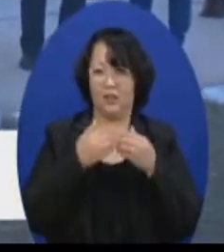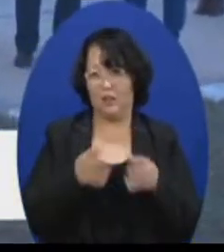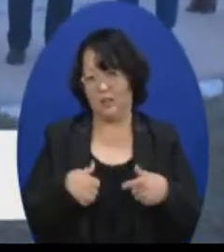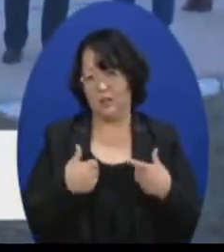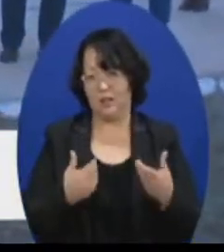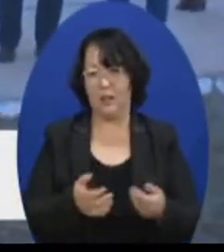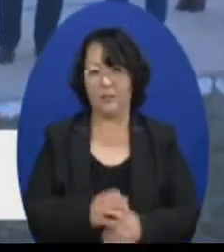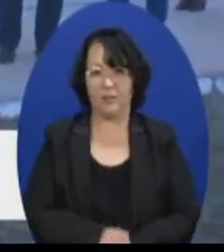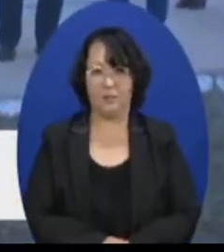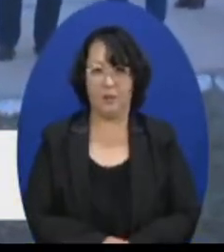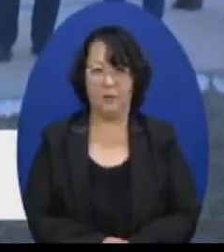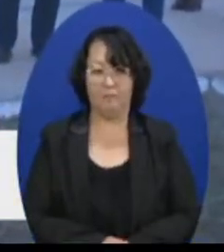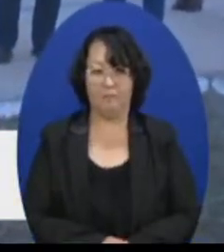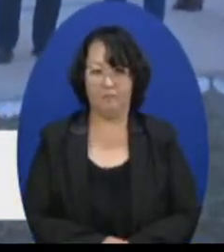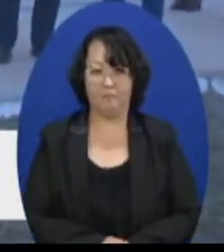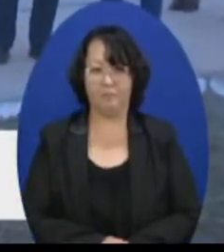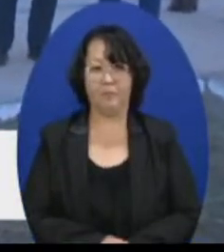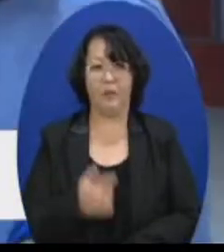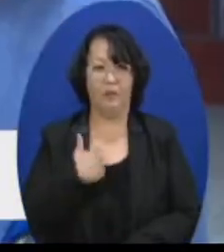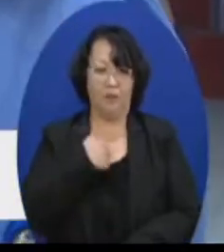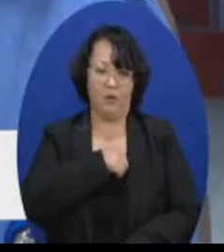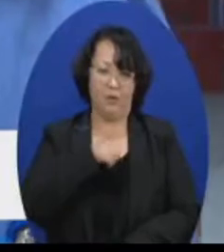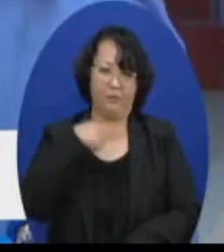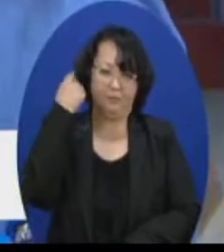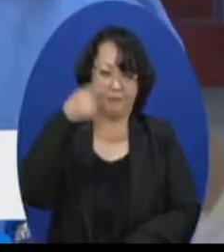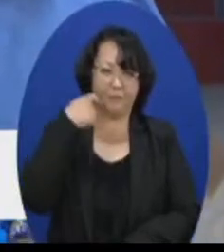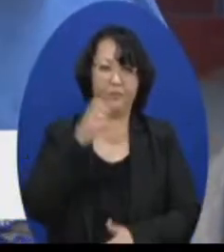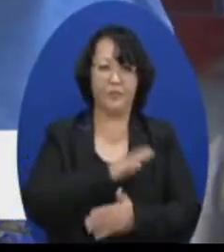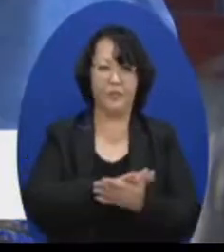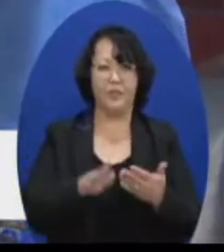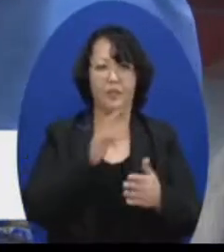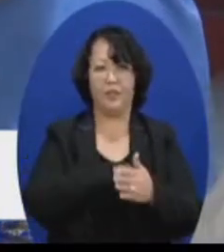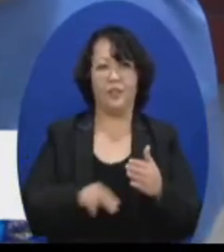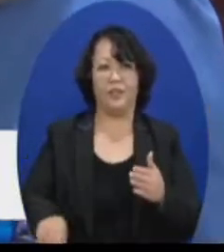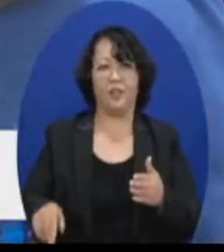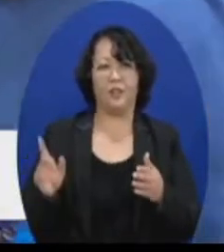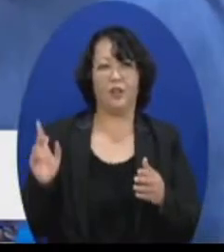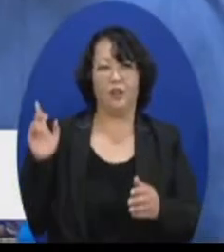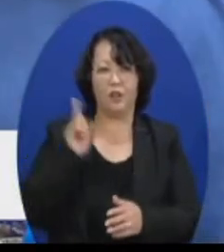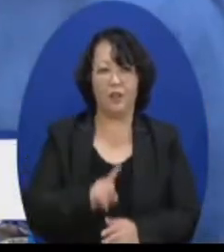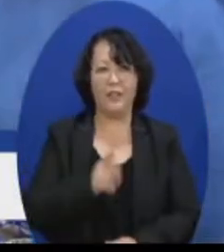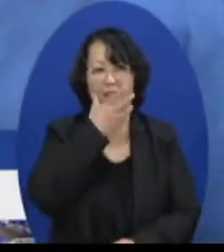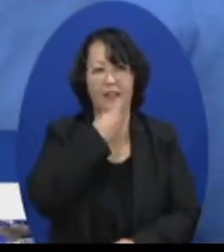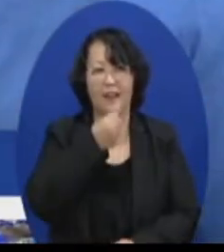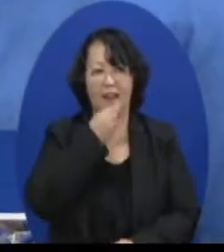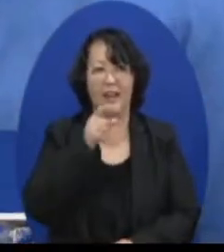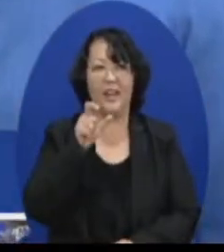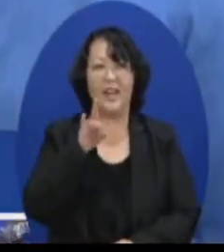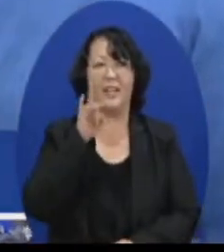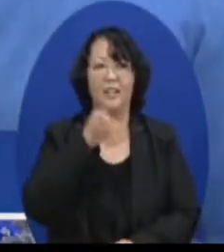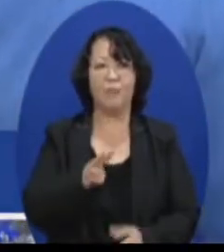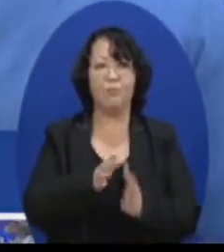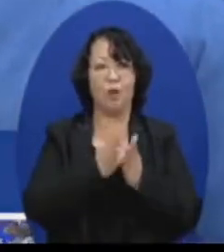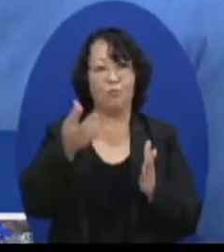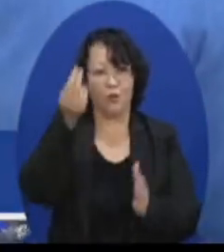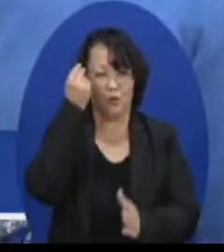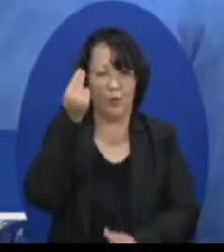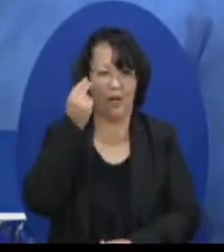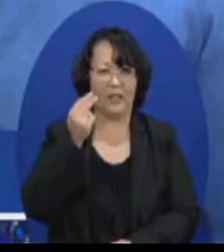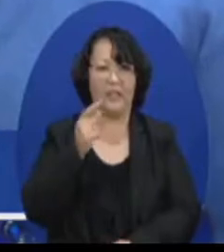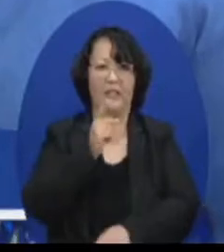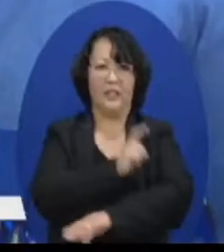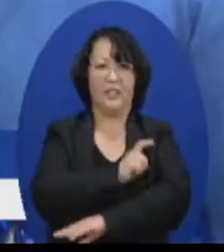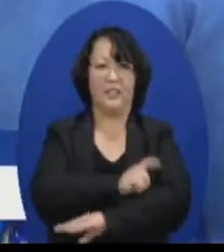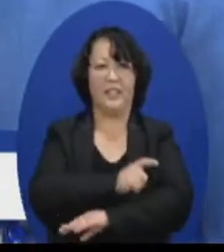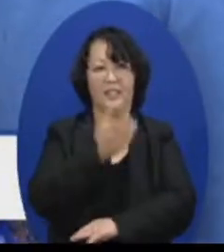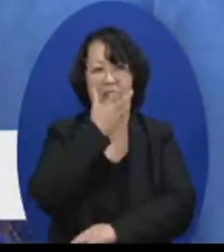байна. Би ингэж бодож байна. Шин цэцэрлэгтээ ороод маш гоё эрдэн ном сурч бас